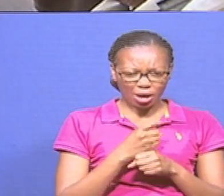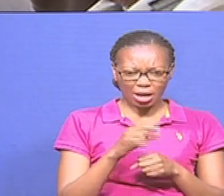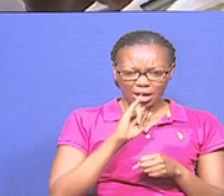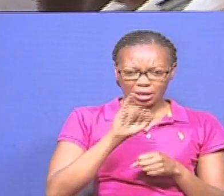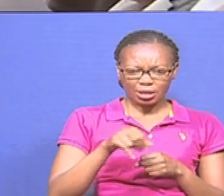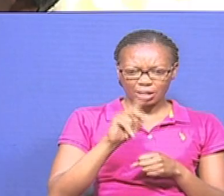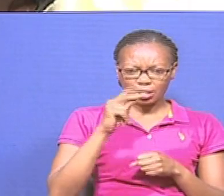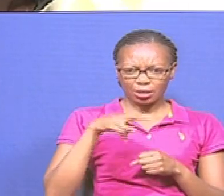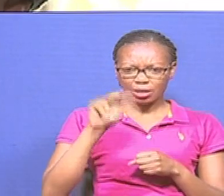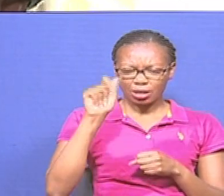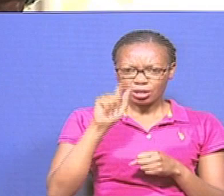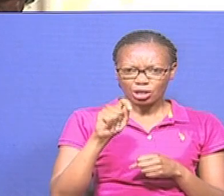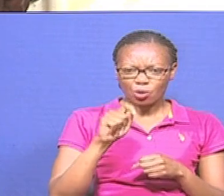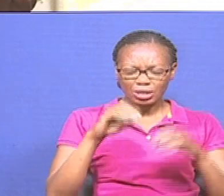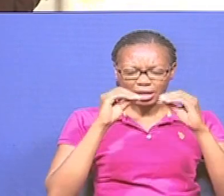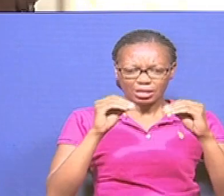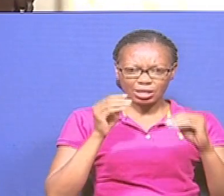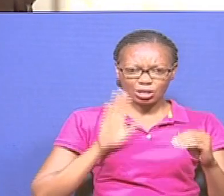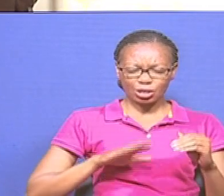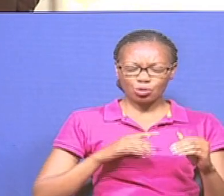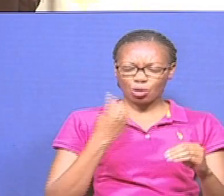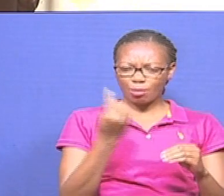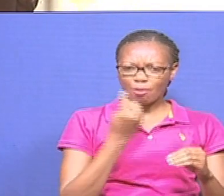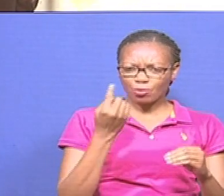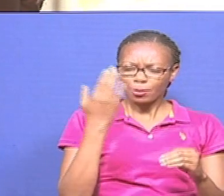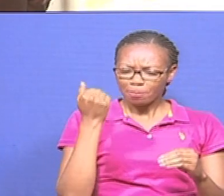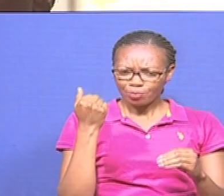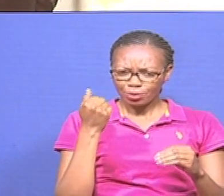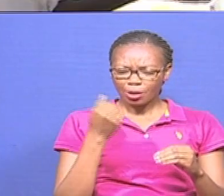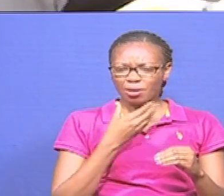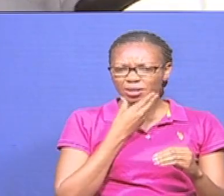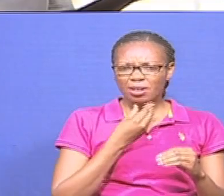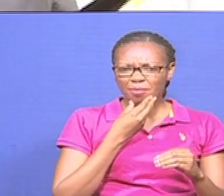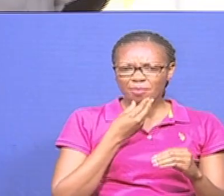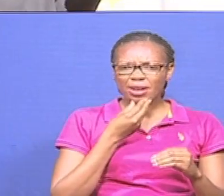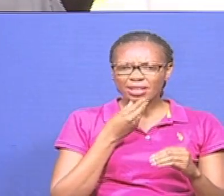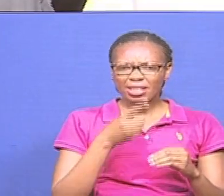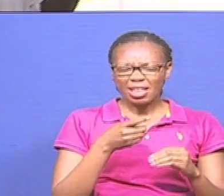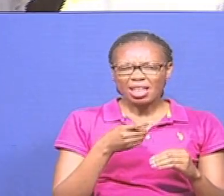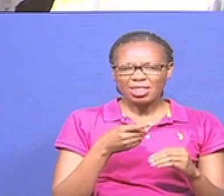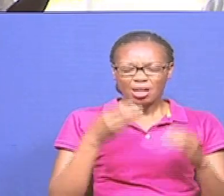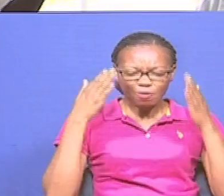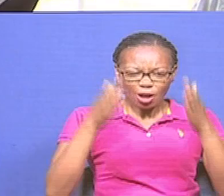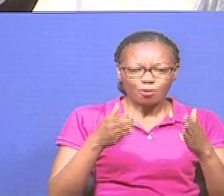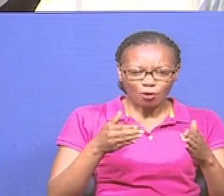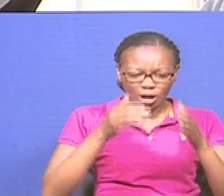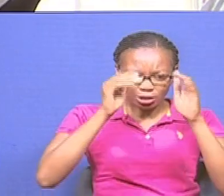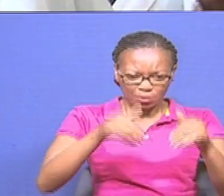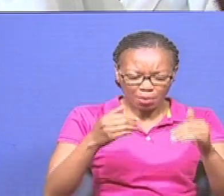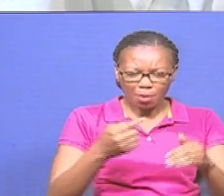mradi ni wa wake peke yao? Kwani waume hawazingatii kilimo ama wanajua mengi kuhusu kilimo